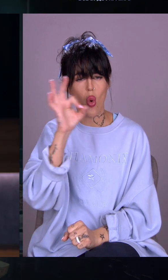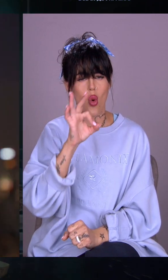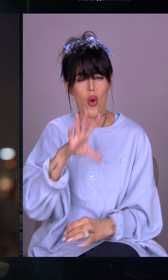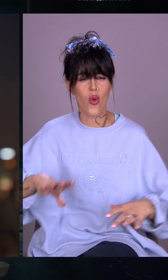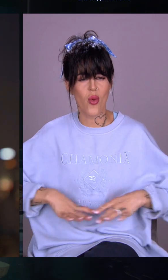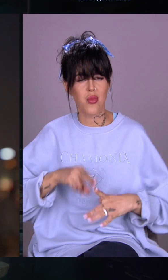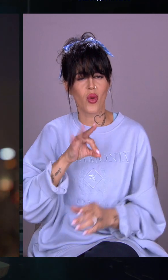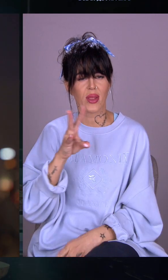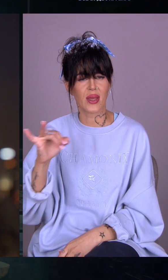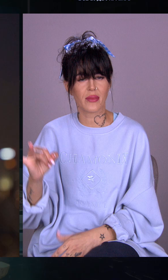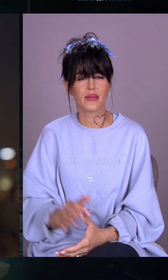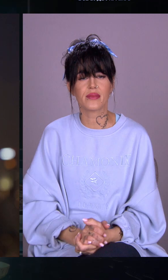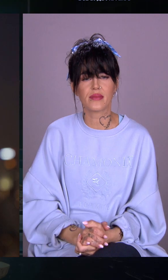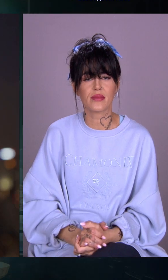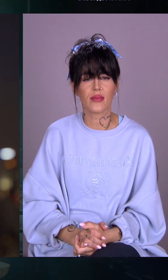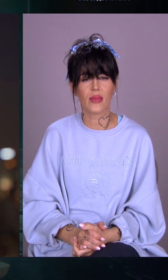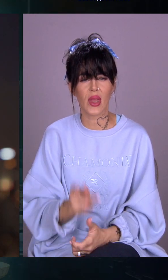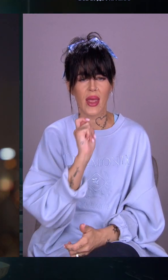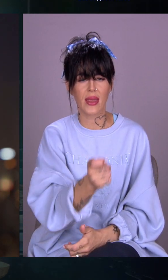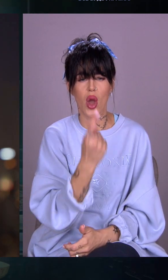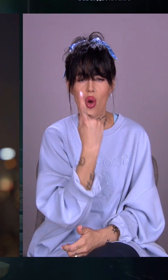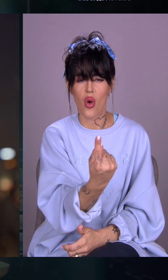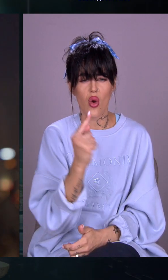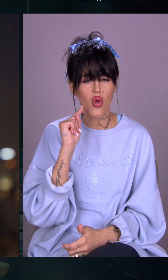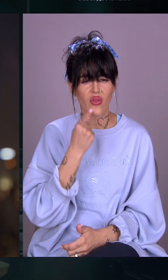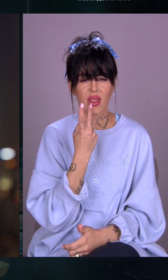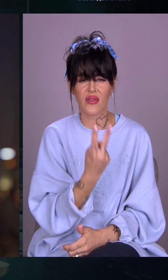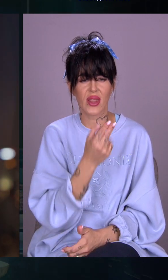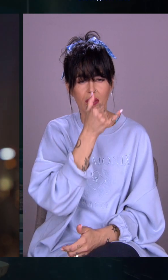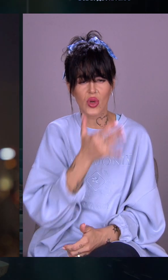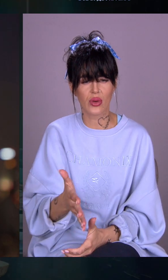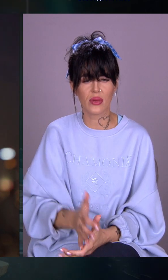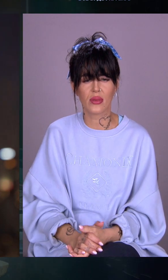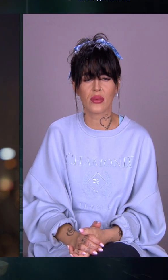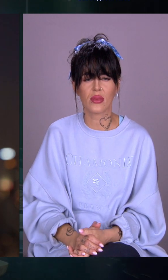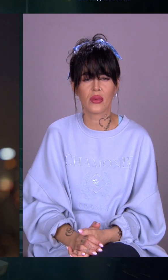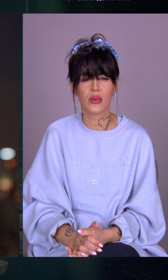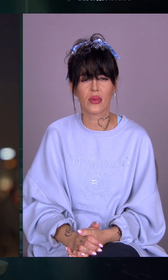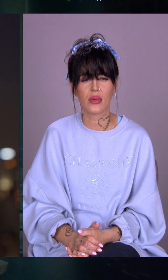ласка. Мирончик, даю тобі одну цукерку, дві не можна. Де це